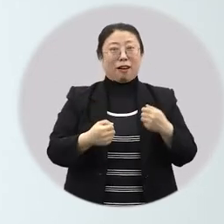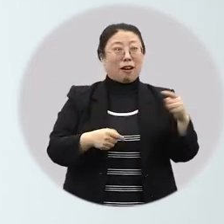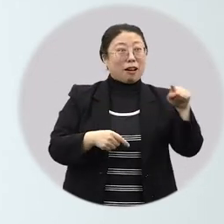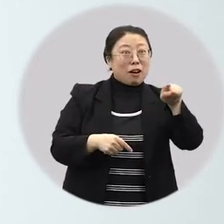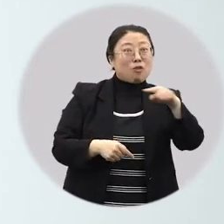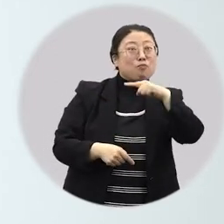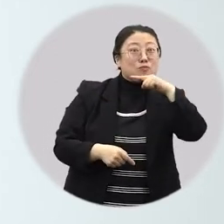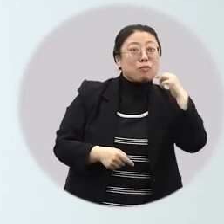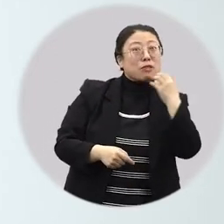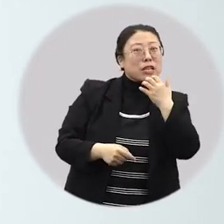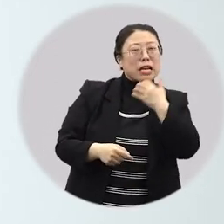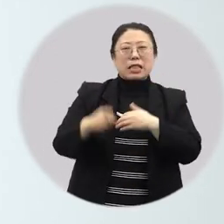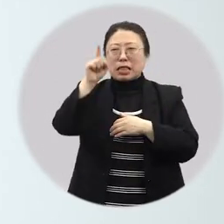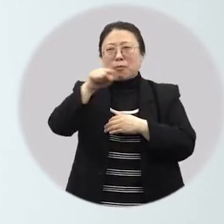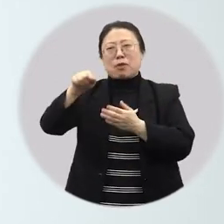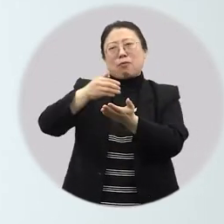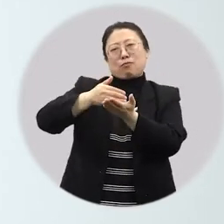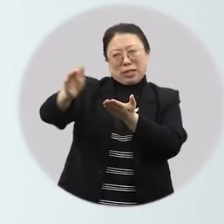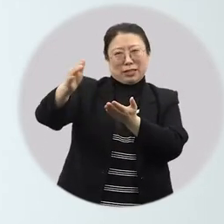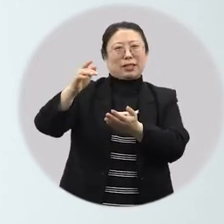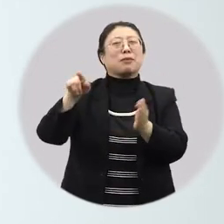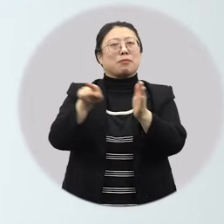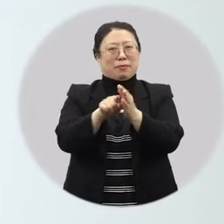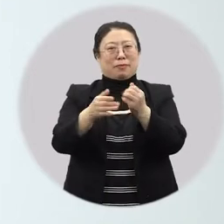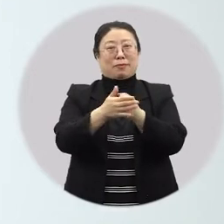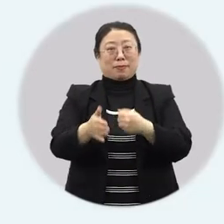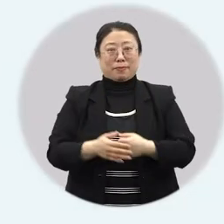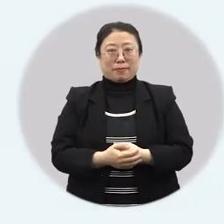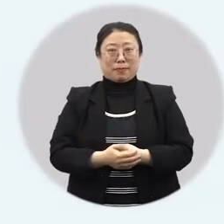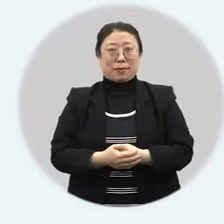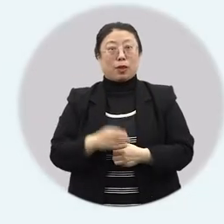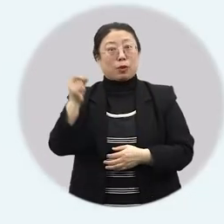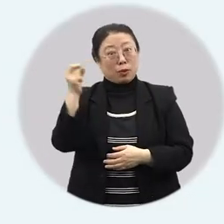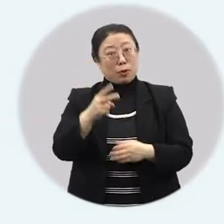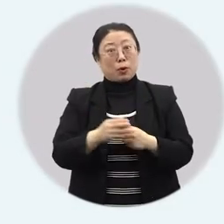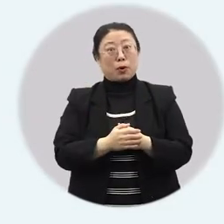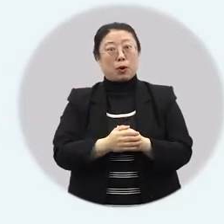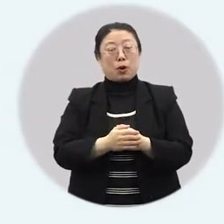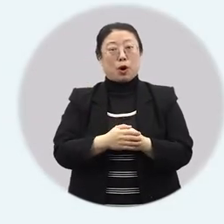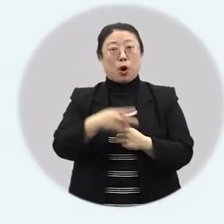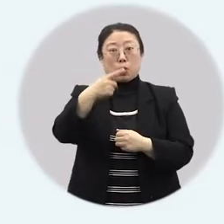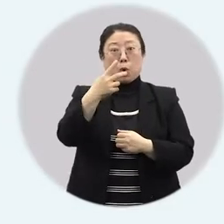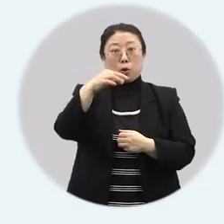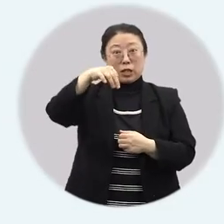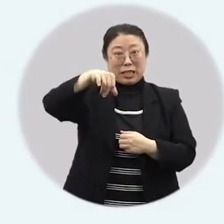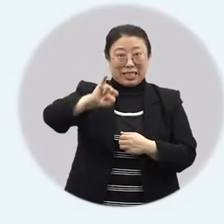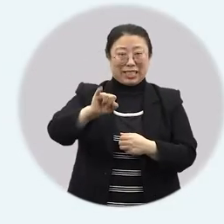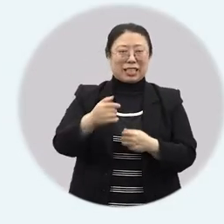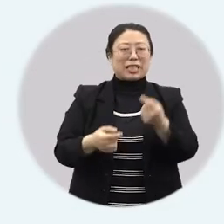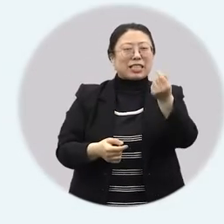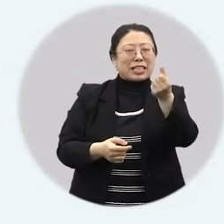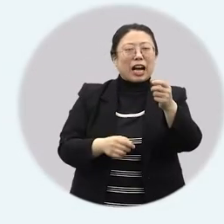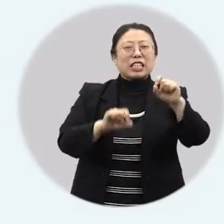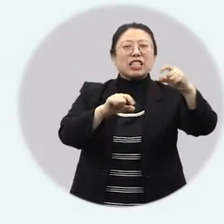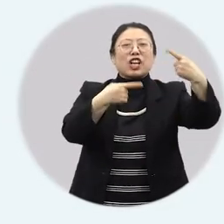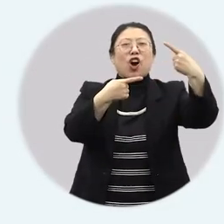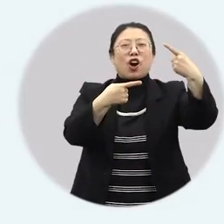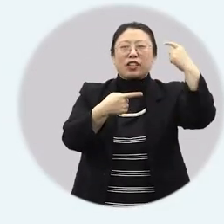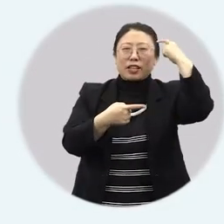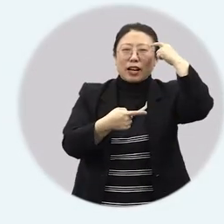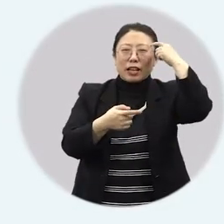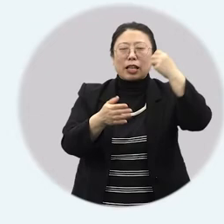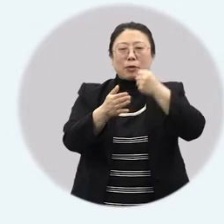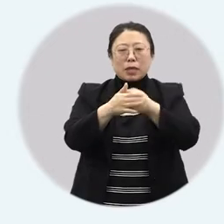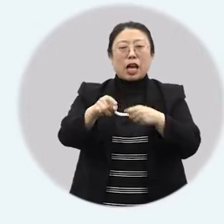팥의 붉은색이 나쁜 기운을 물리친다고 믿었기 때문이에요 또 동지를 작은 서리라 여겼기 때문에